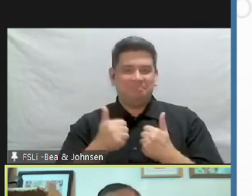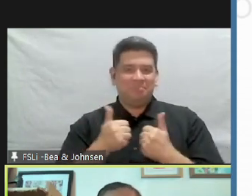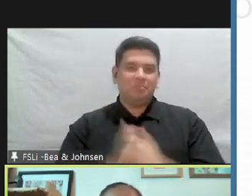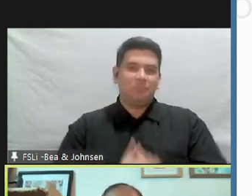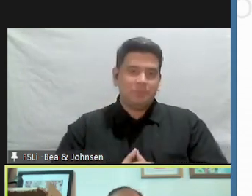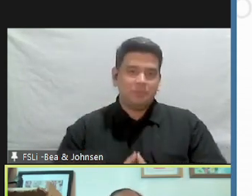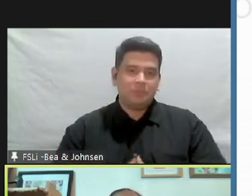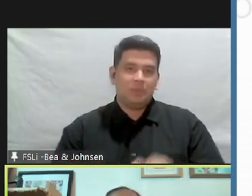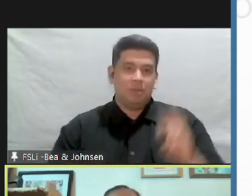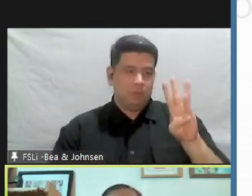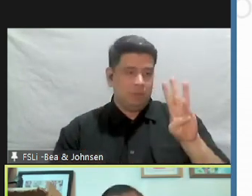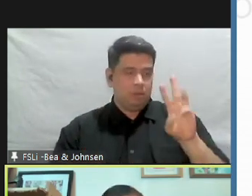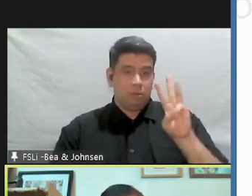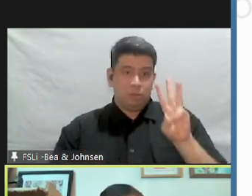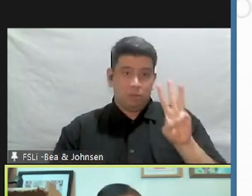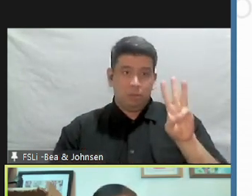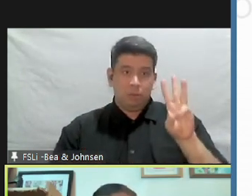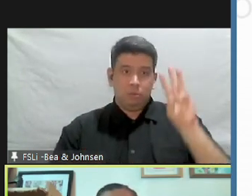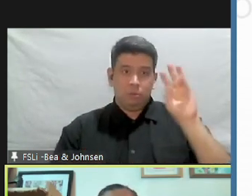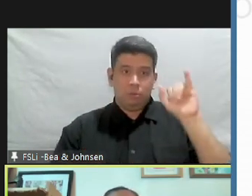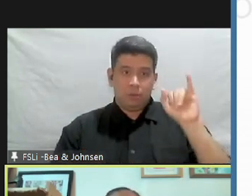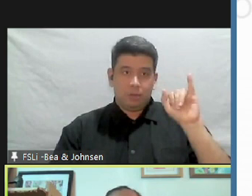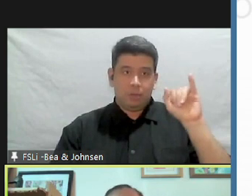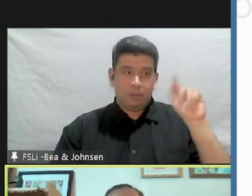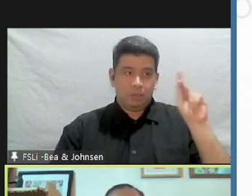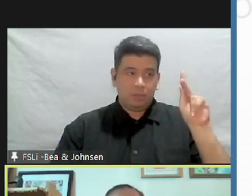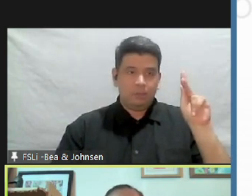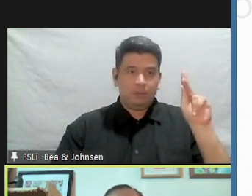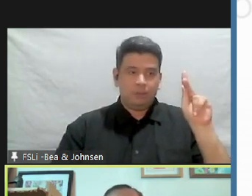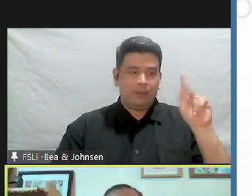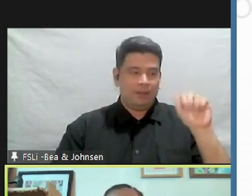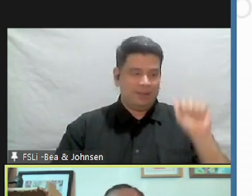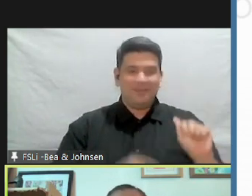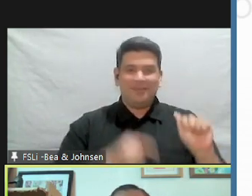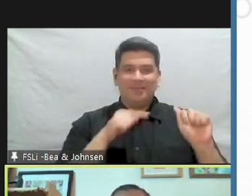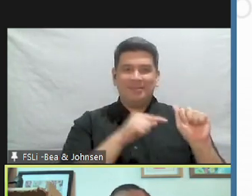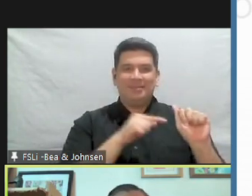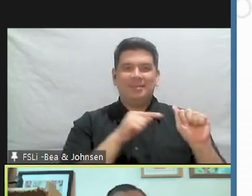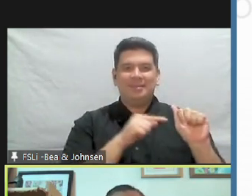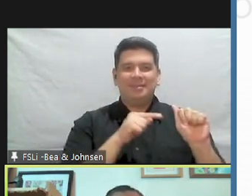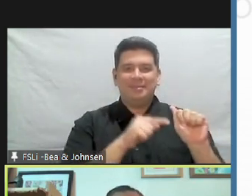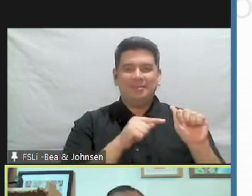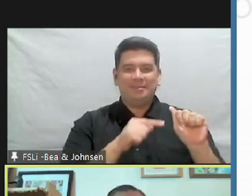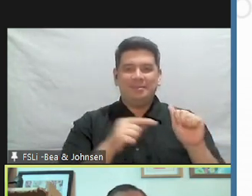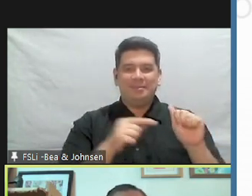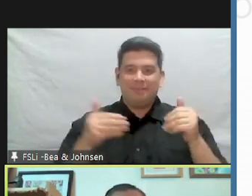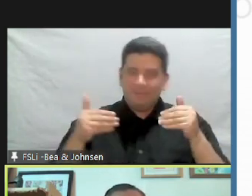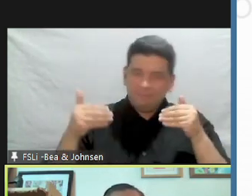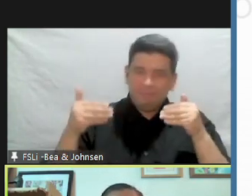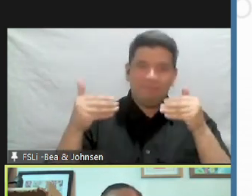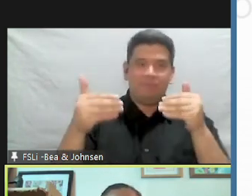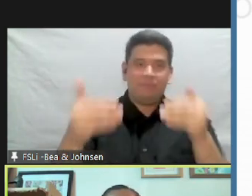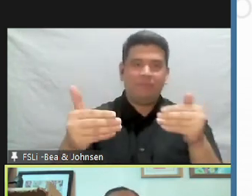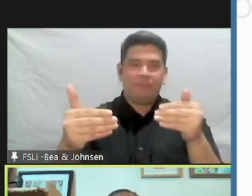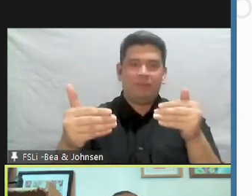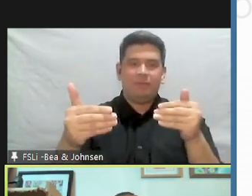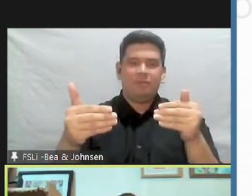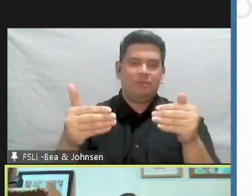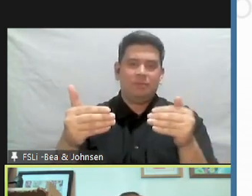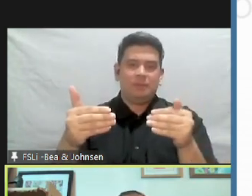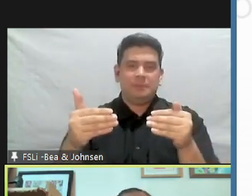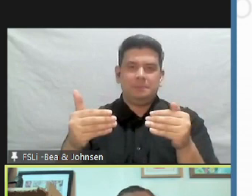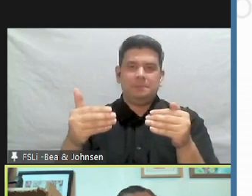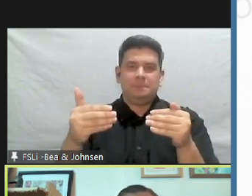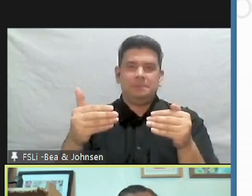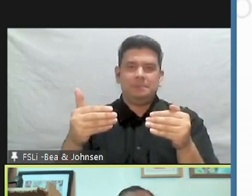sa wika o yung letter A sa wika, letra A, yung abanteng pagsusulong. So abanteng pagsusulong